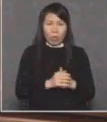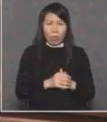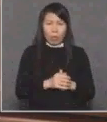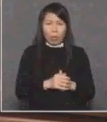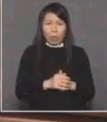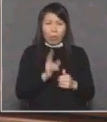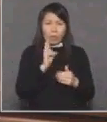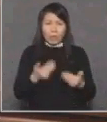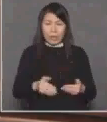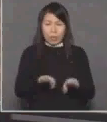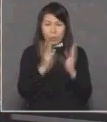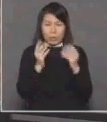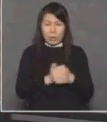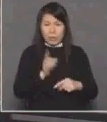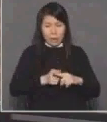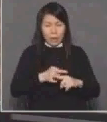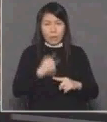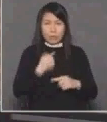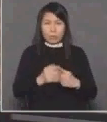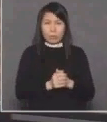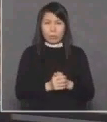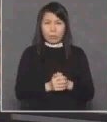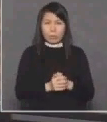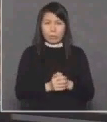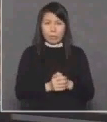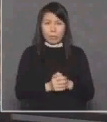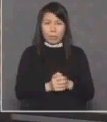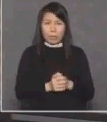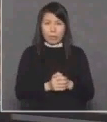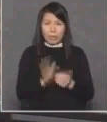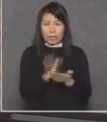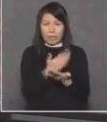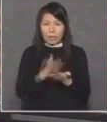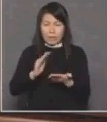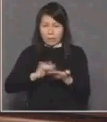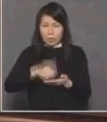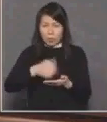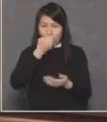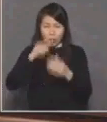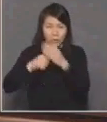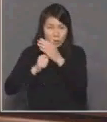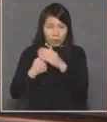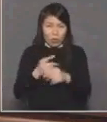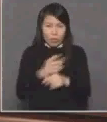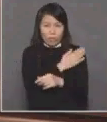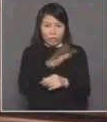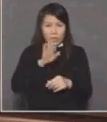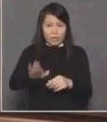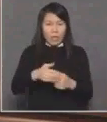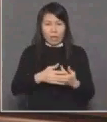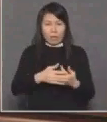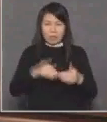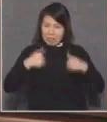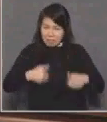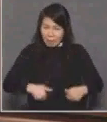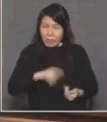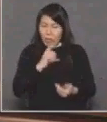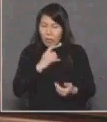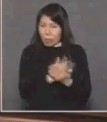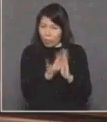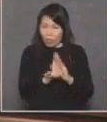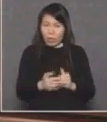真係要釐清香港電台作為佢官方電台同埋佢角色同埋地位，唔能夠再放